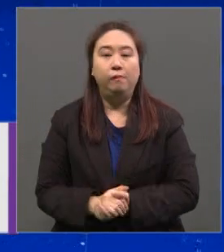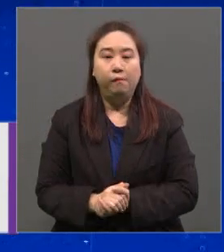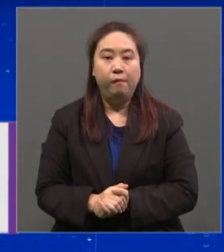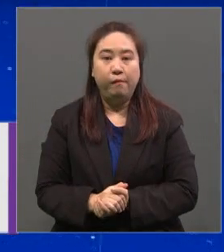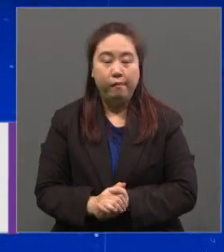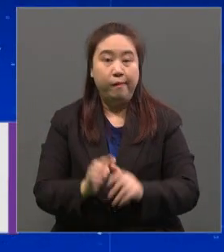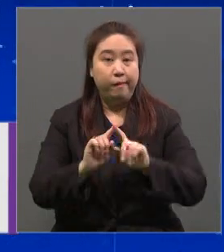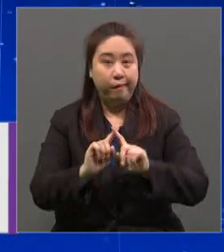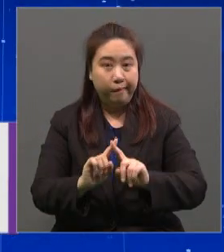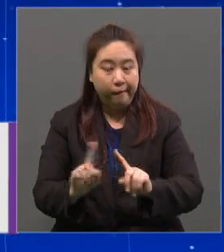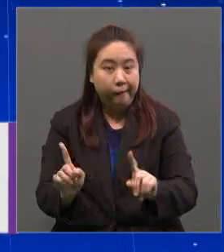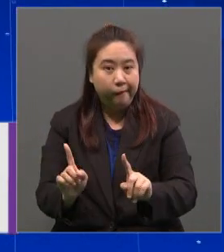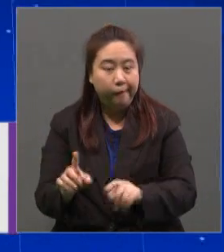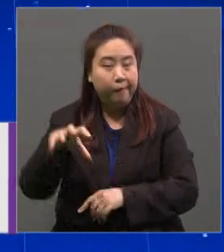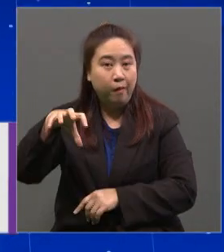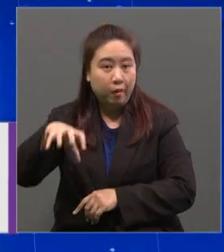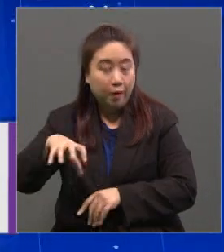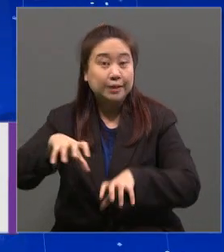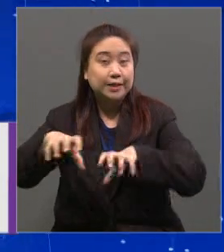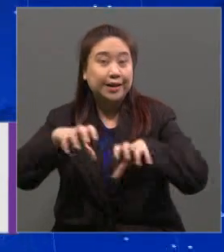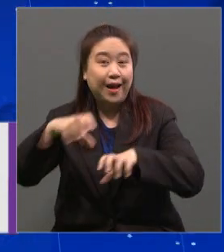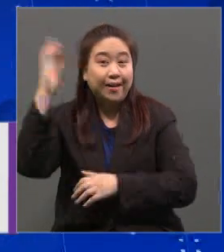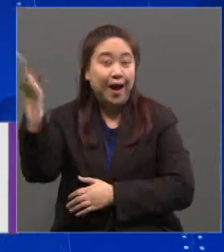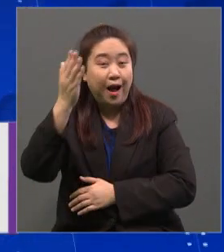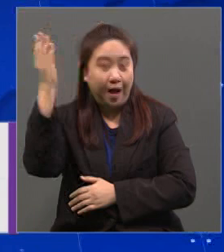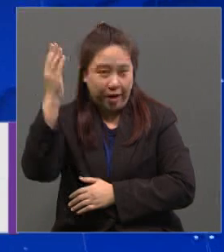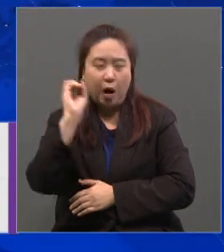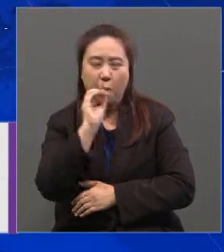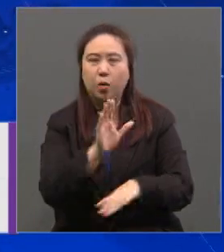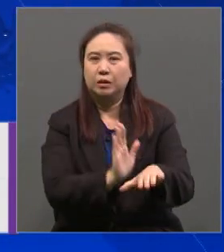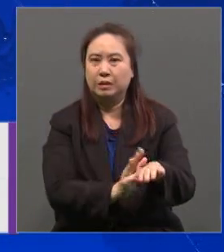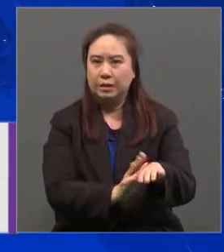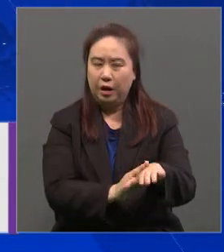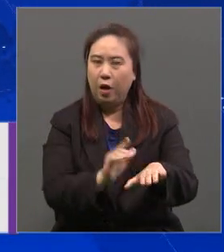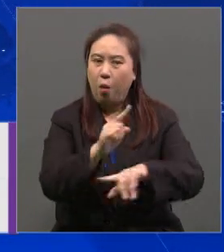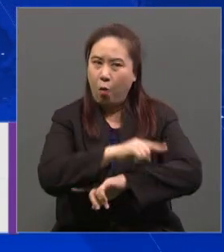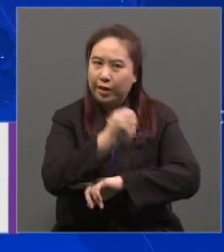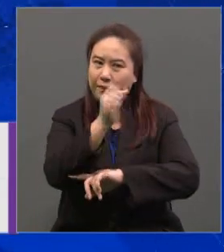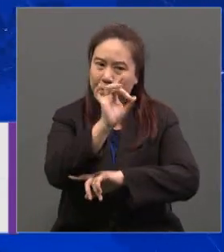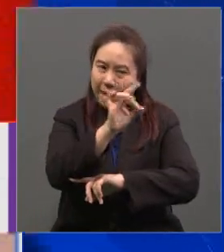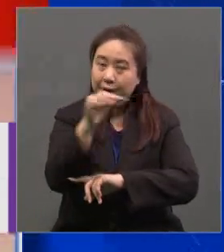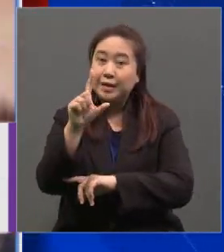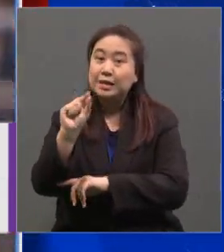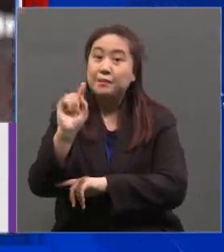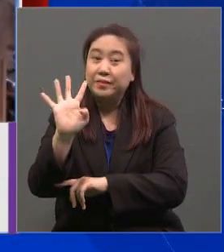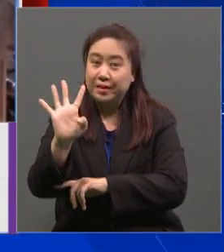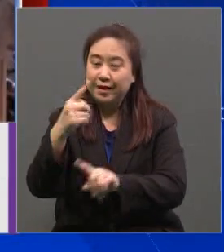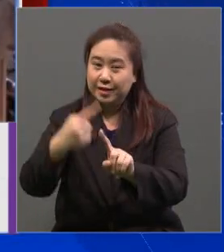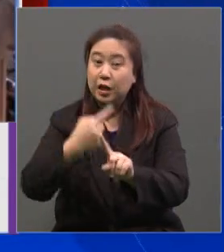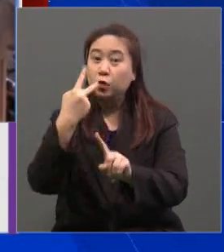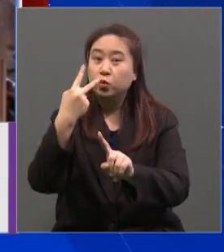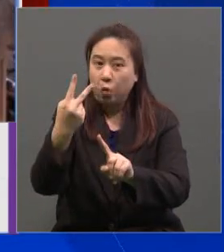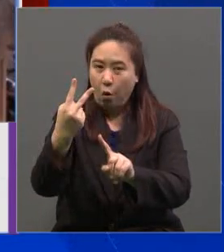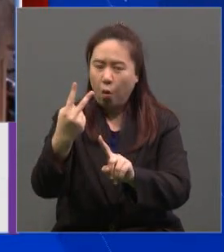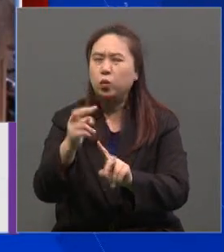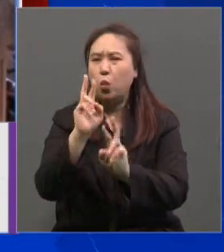บาศก์เมตรแต่ว่ากองจัดการคุณภาพอากาศและเสียงกรมควบคุมมลพิษก็แจ้งครับว่าในช่วง 18-24กุมภาพันธ์นี้มี